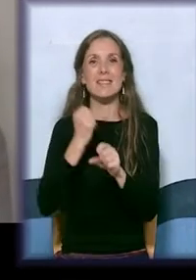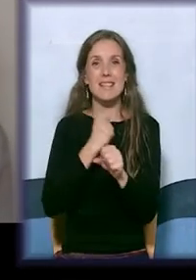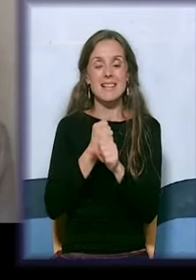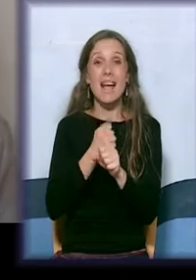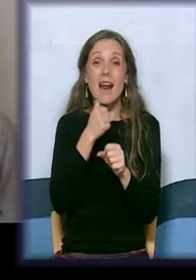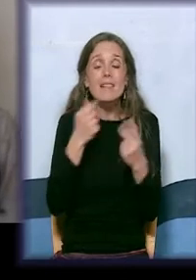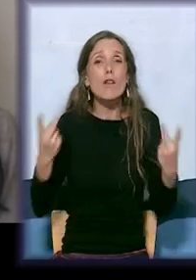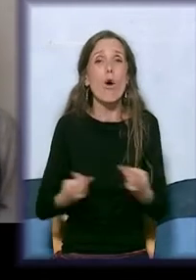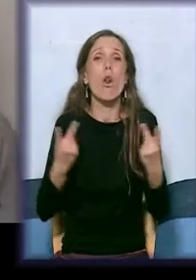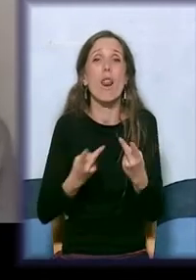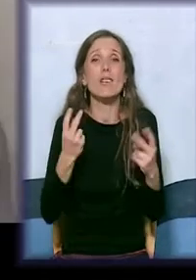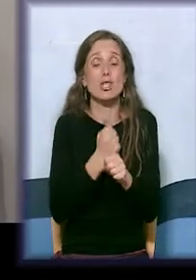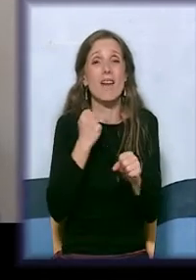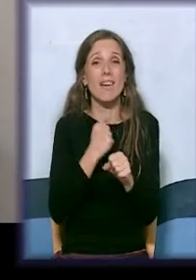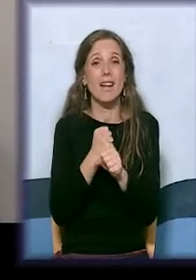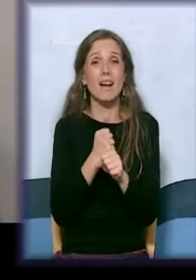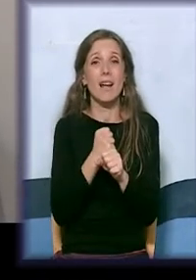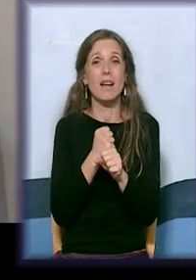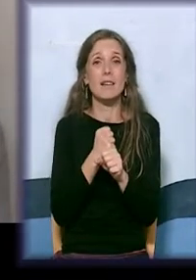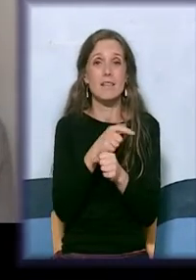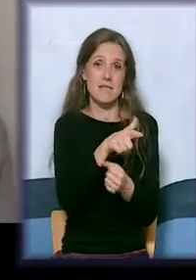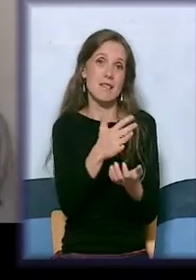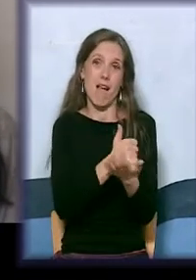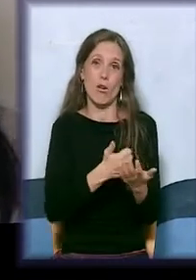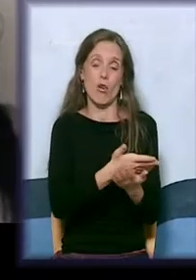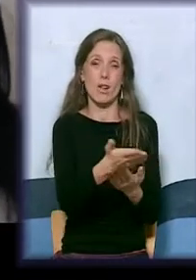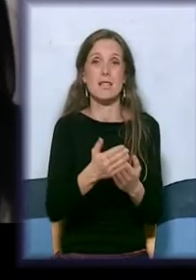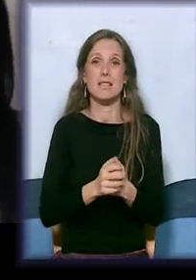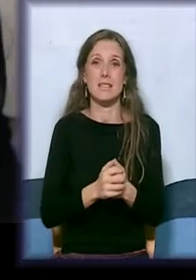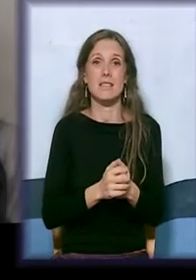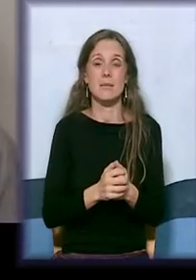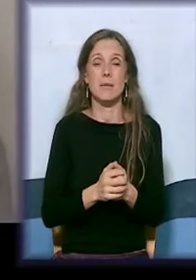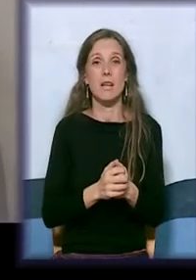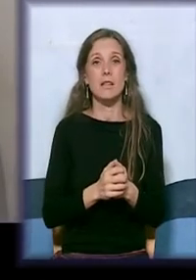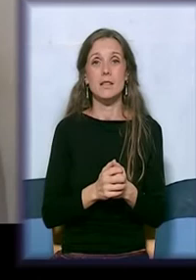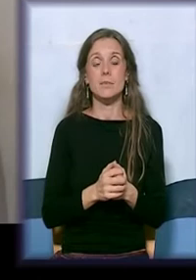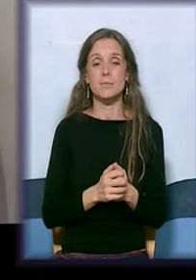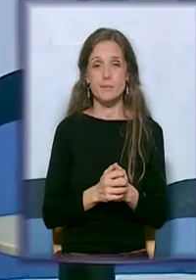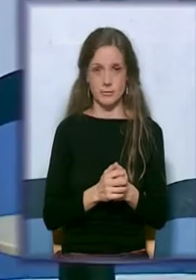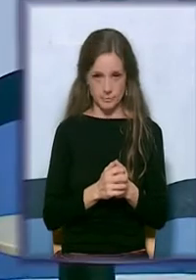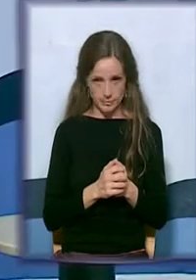rad sa korisnicima dnevnih boravaka i dece uopšte.